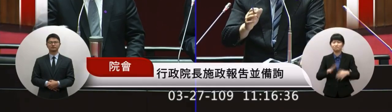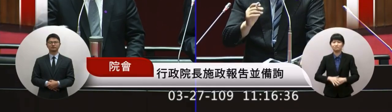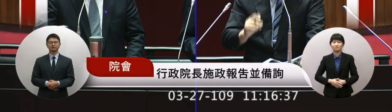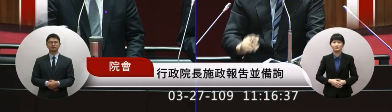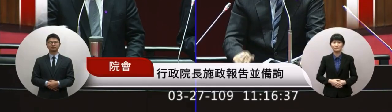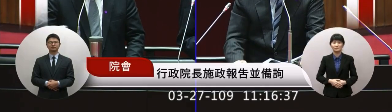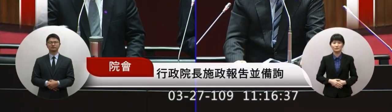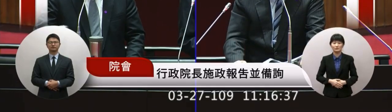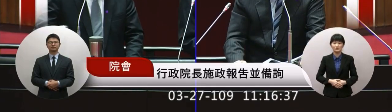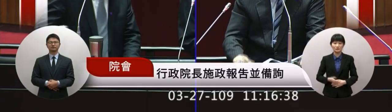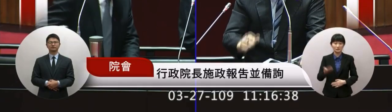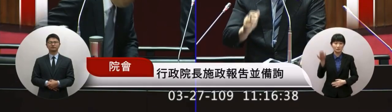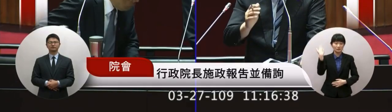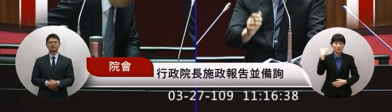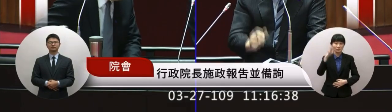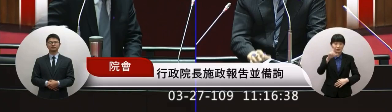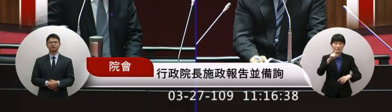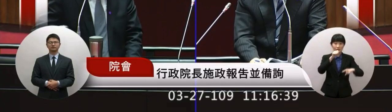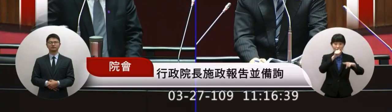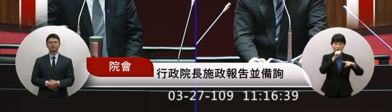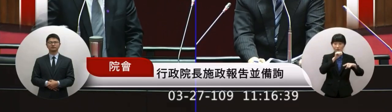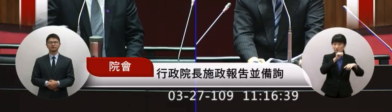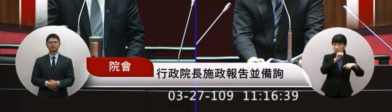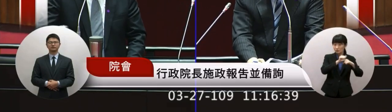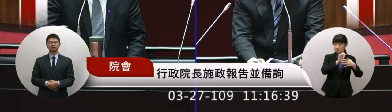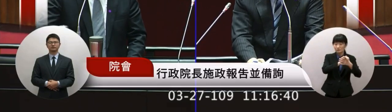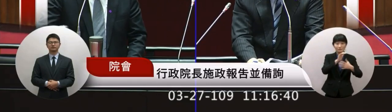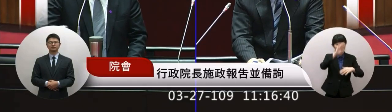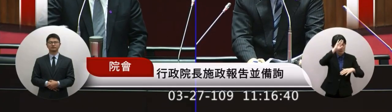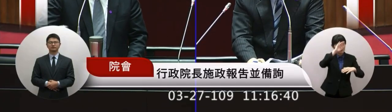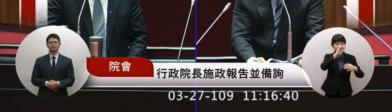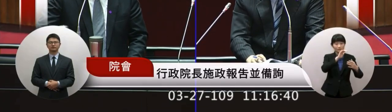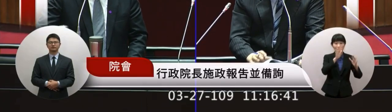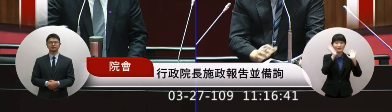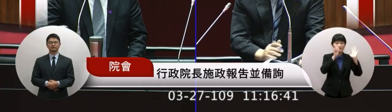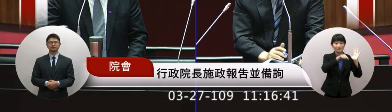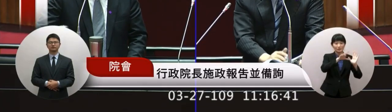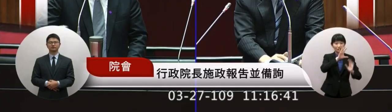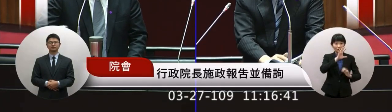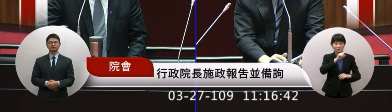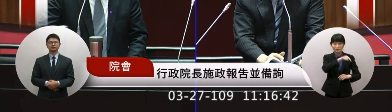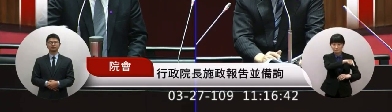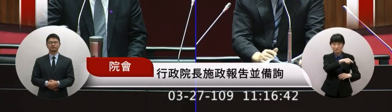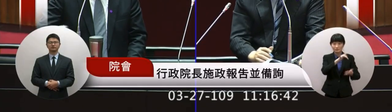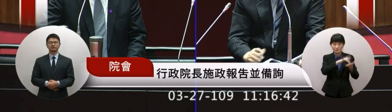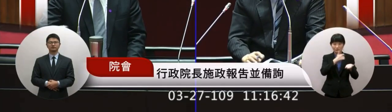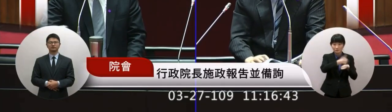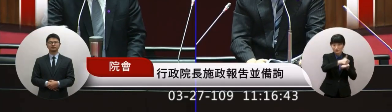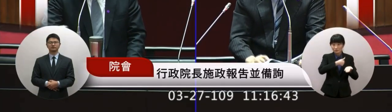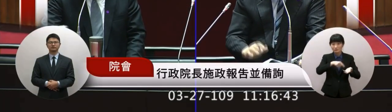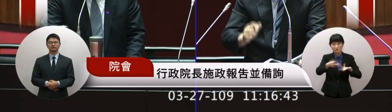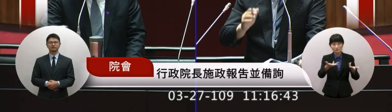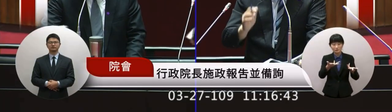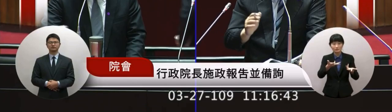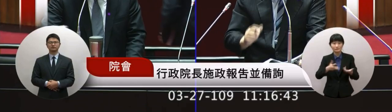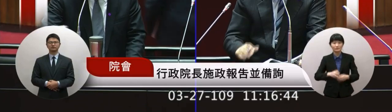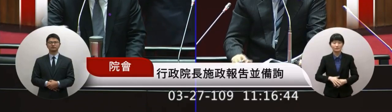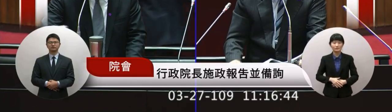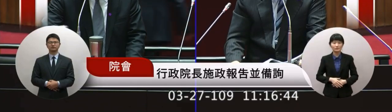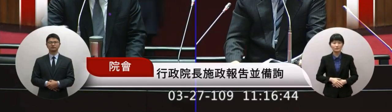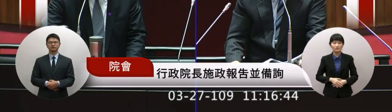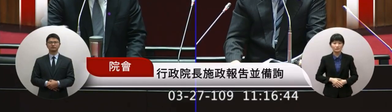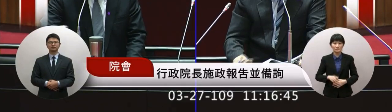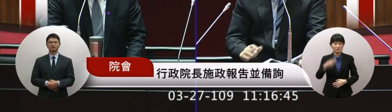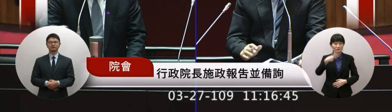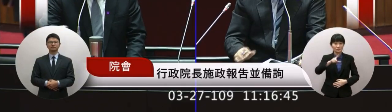次学友病童从成都返台的这个模式，应用在此次华航飞机上海